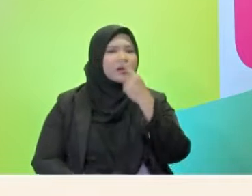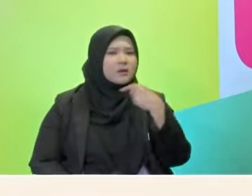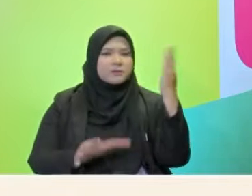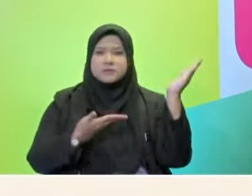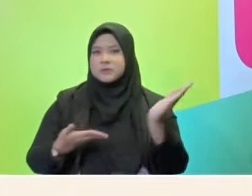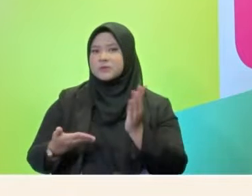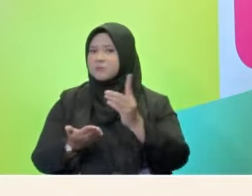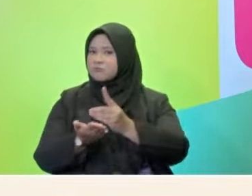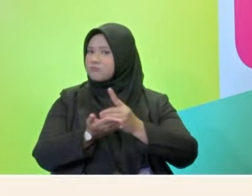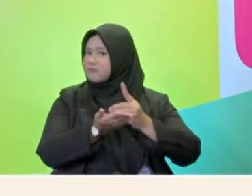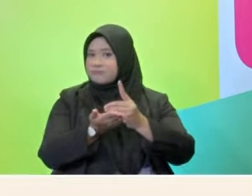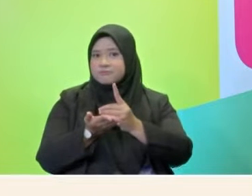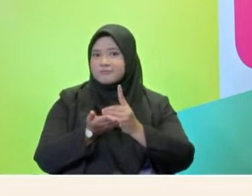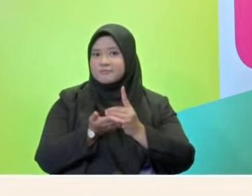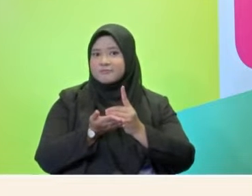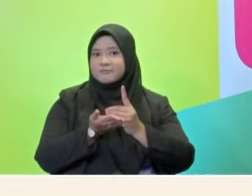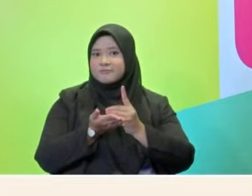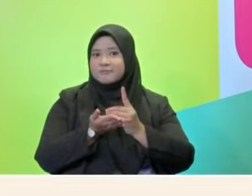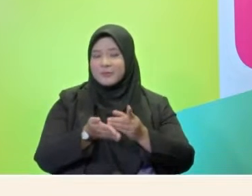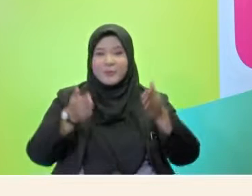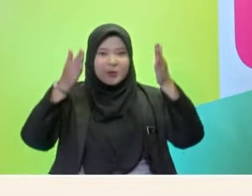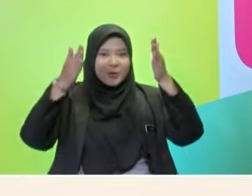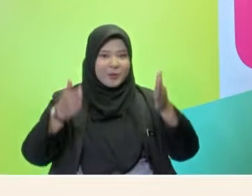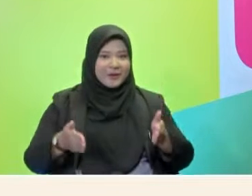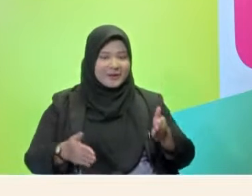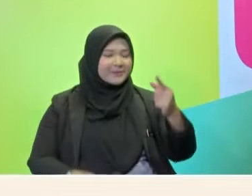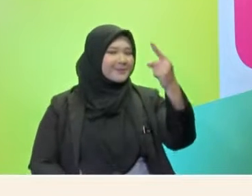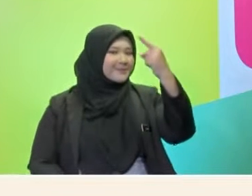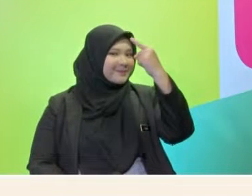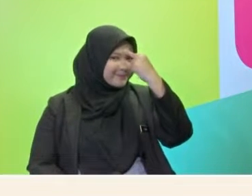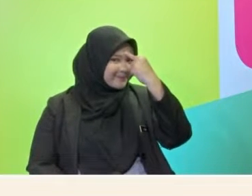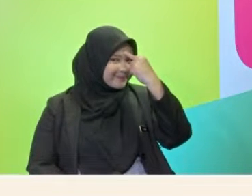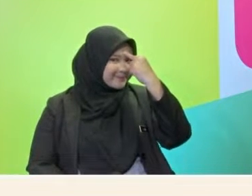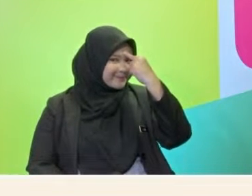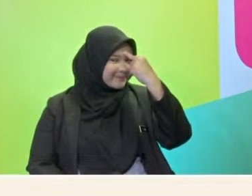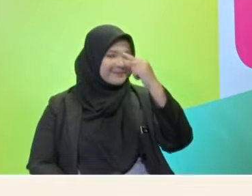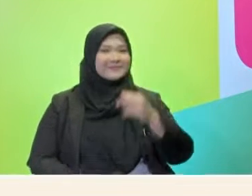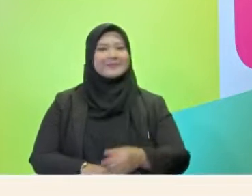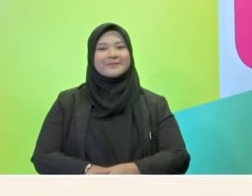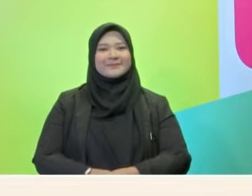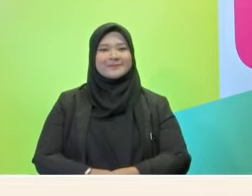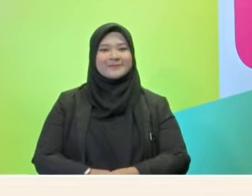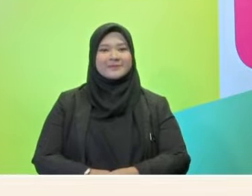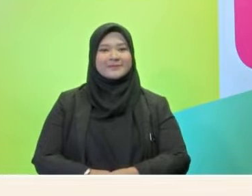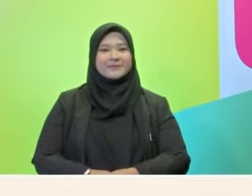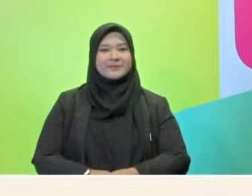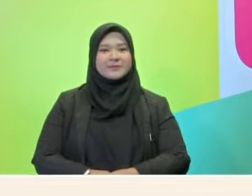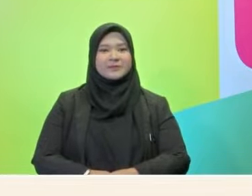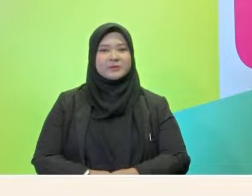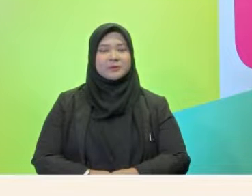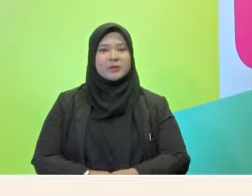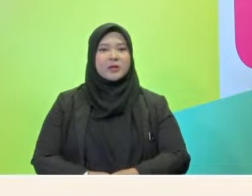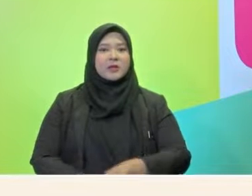bulan Apsi mengikut kalender orang Hindu. Baik. Okey. Dan perayaan ini adalah menandakan